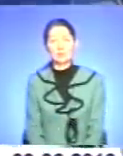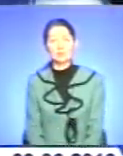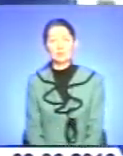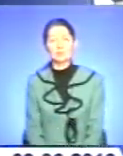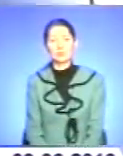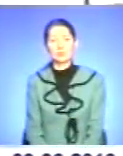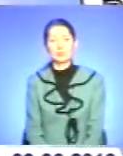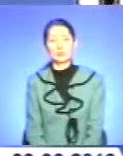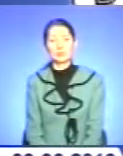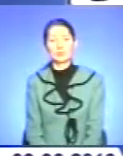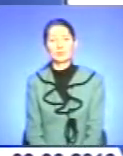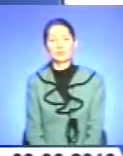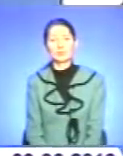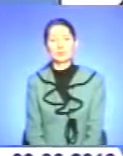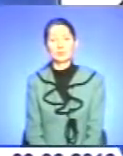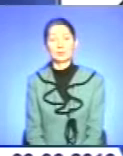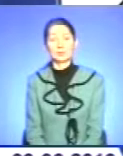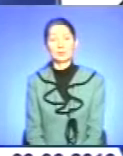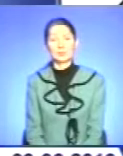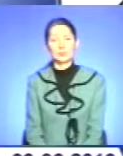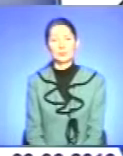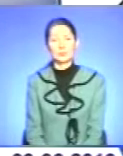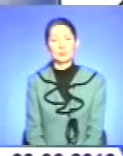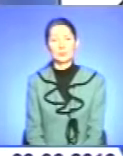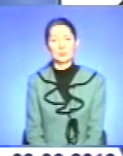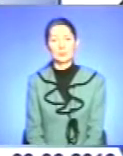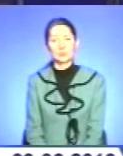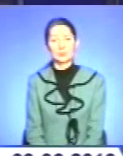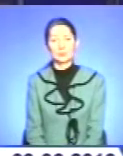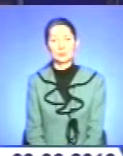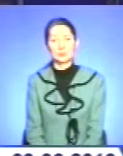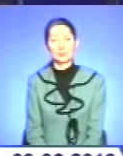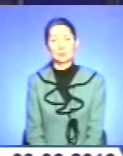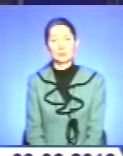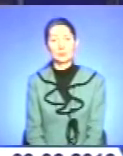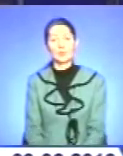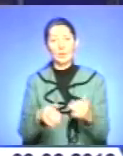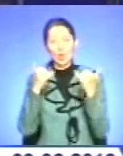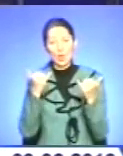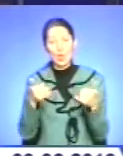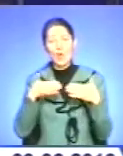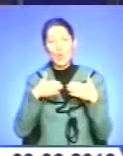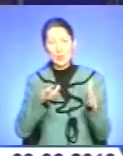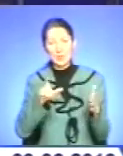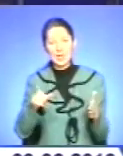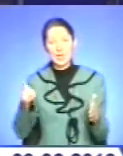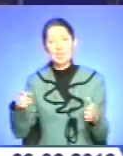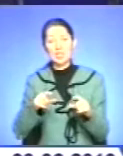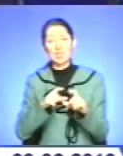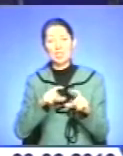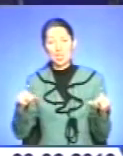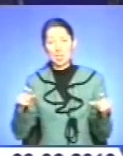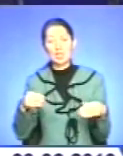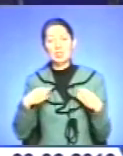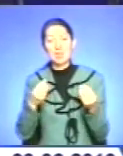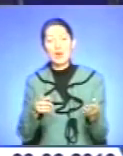– Сьогодні випускники шкіл здавали зовнішнє